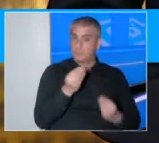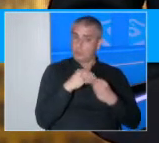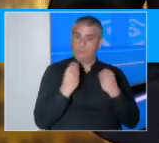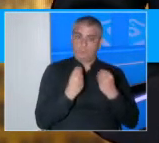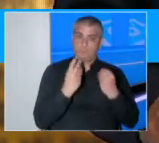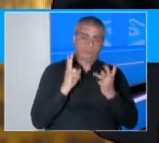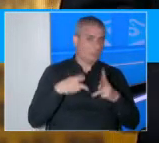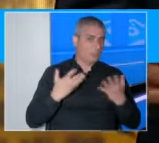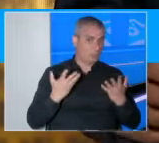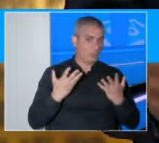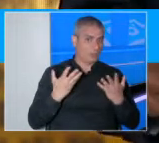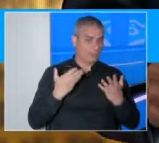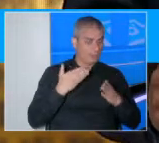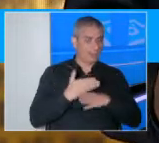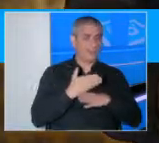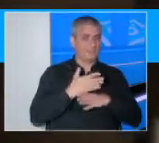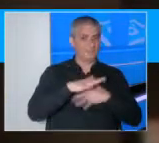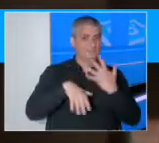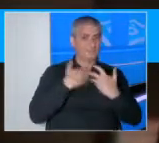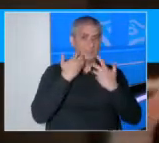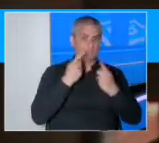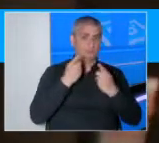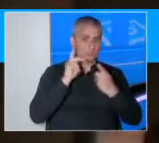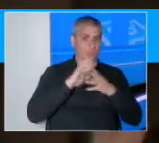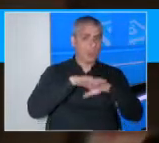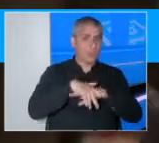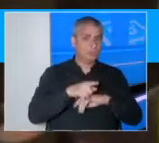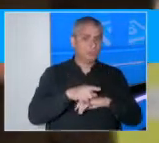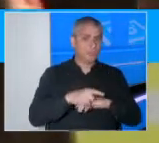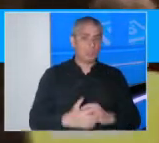משהו שעשוי להיכנס לסיפור הזה, עלול להשפיע?